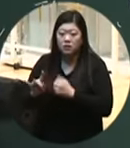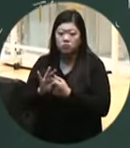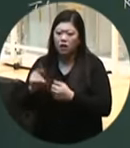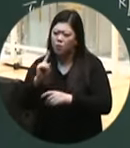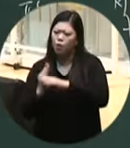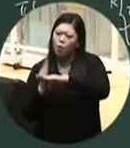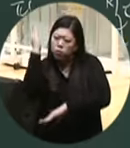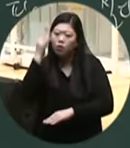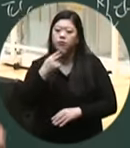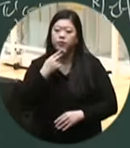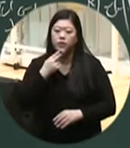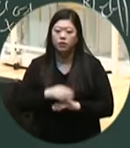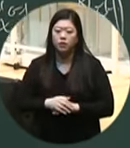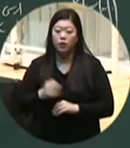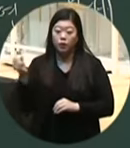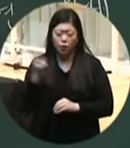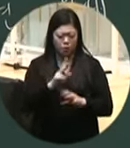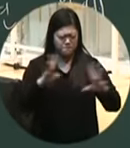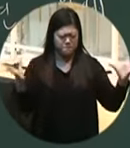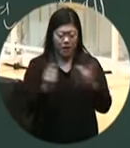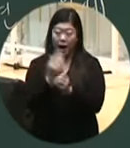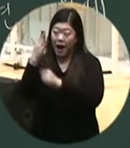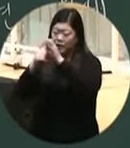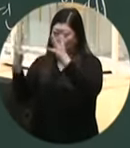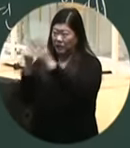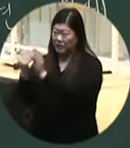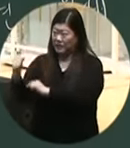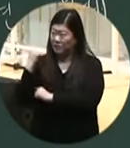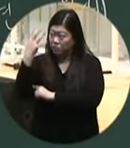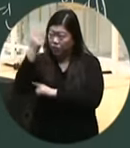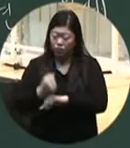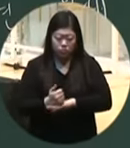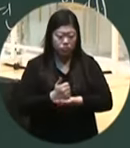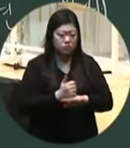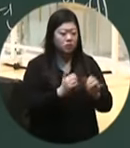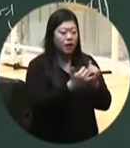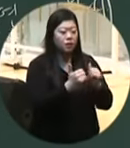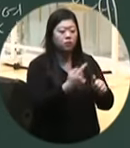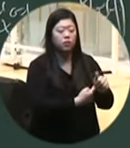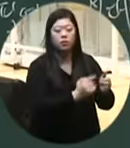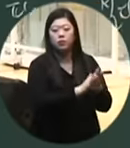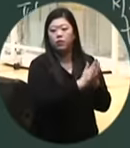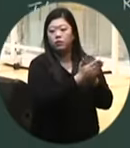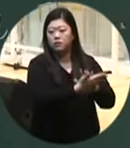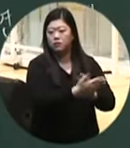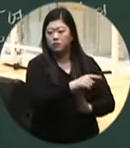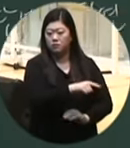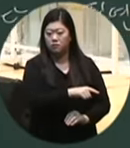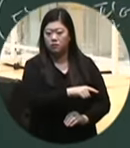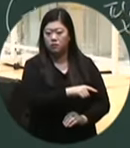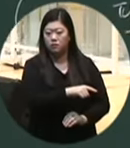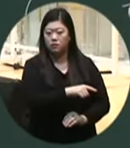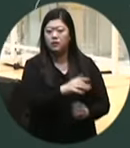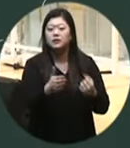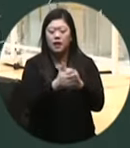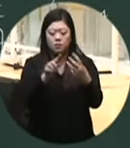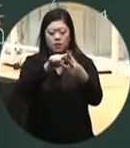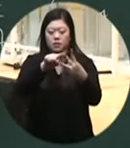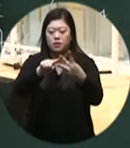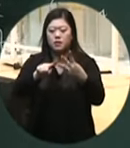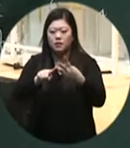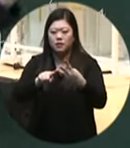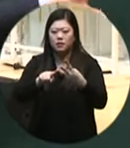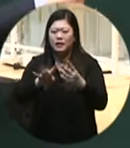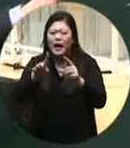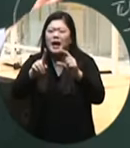걸 하기 때문에 사람 변화시켜요. And because it's something that is absolute, people will change. 꼭 기억해야 됩니다. Please remember that. 이 말이 좀